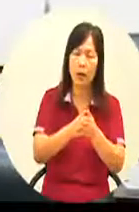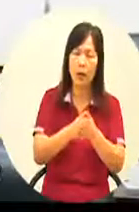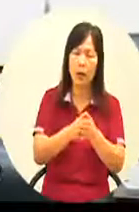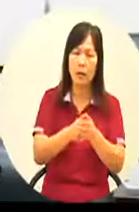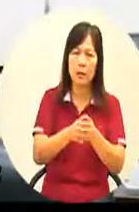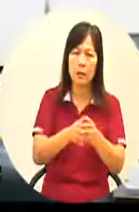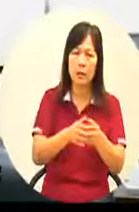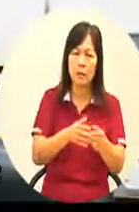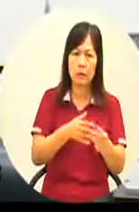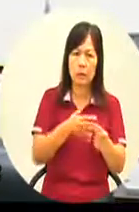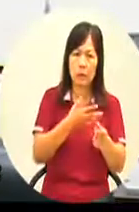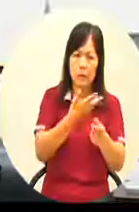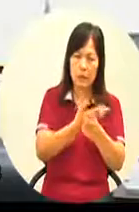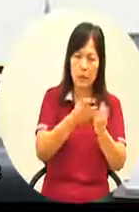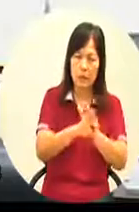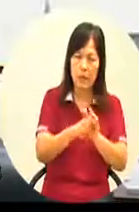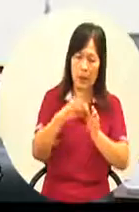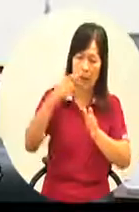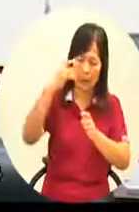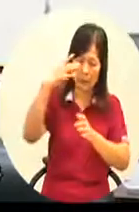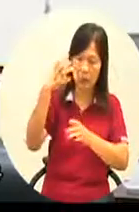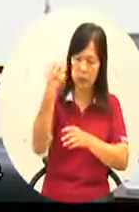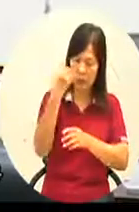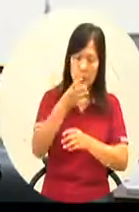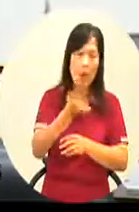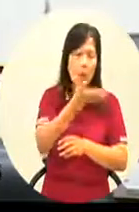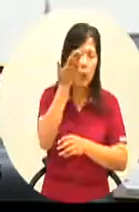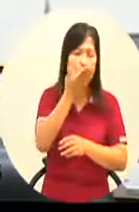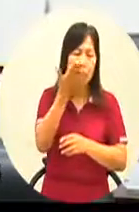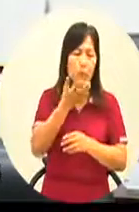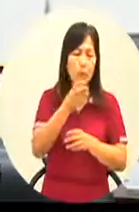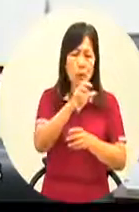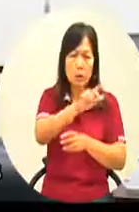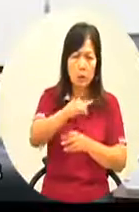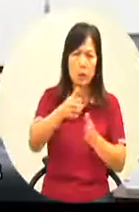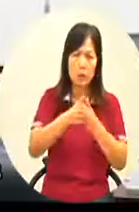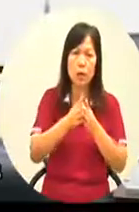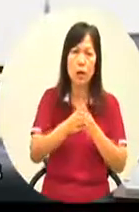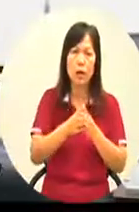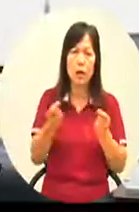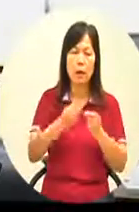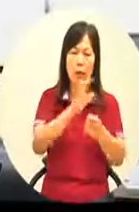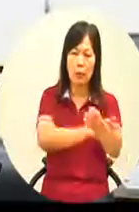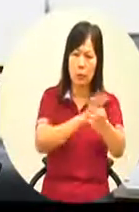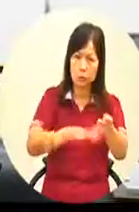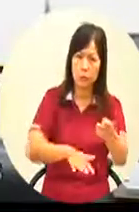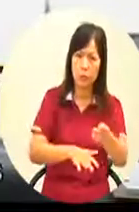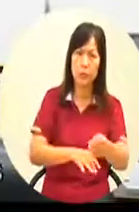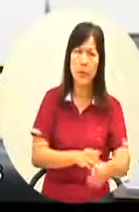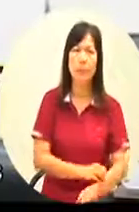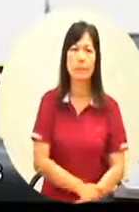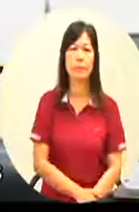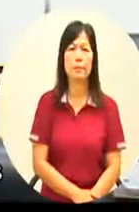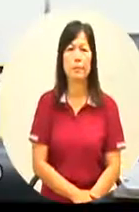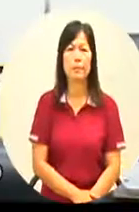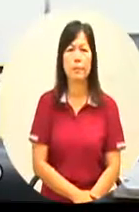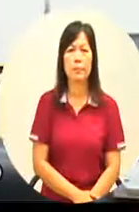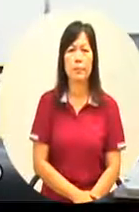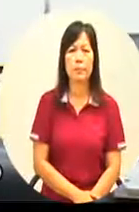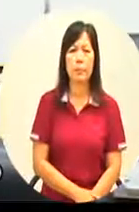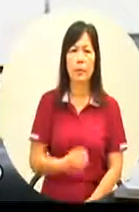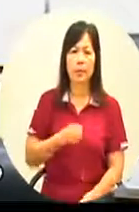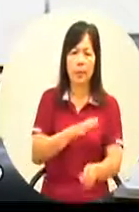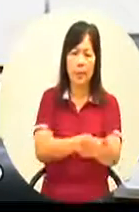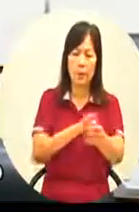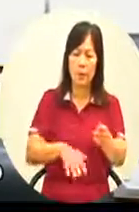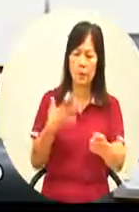造好的观光文化产业。譬如我们左营 旧